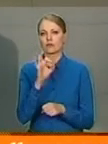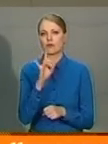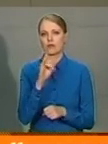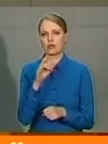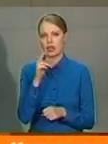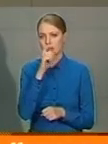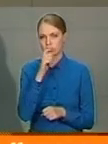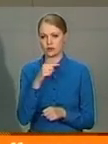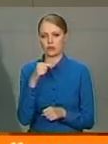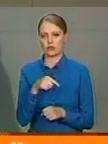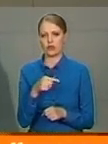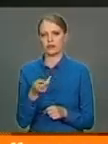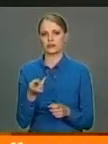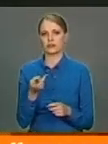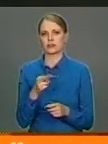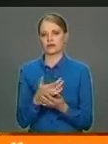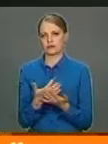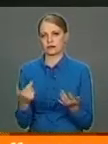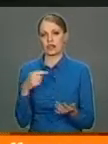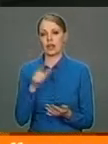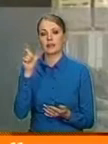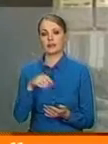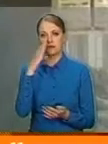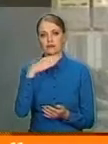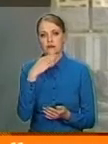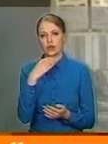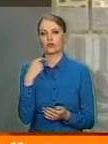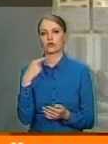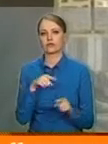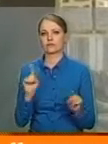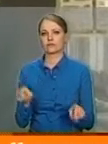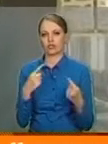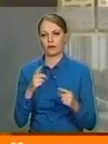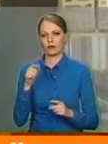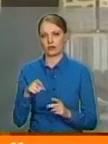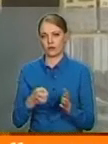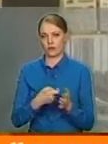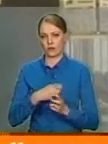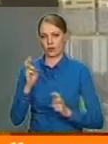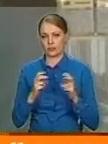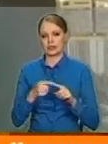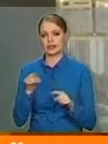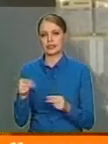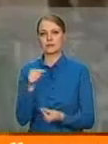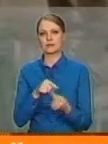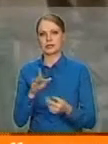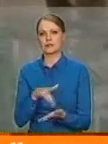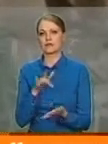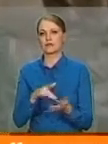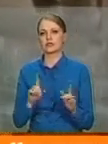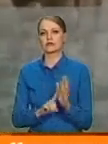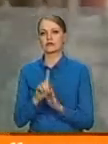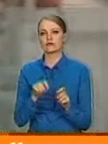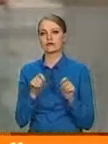яка є для атомних реакторів. Батько Іллі В'ячеслав Леоненко – засновник «Донецькхімреактиву». Цей бізнес у місті започаткував